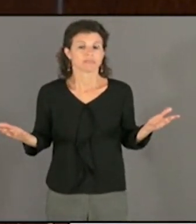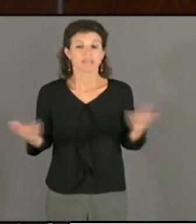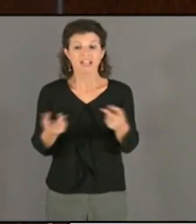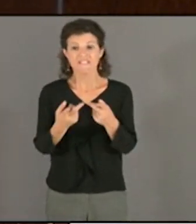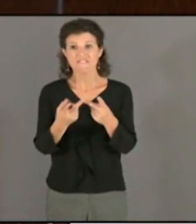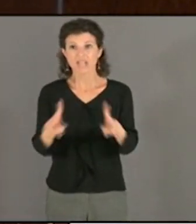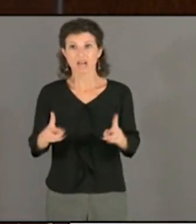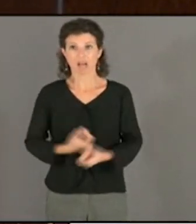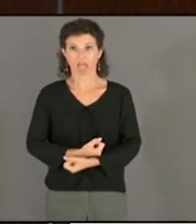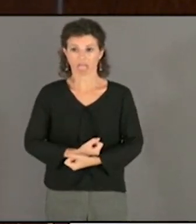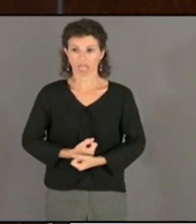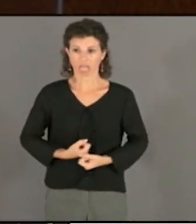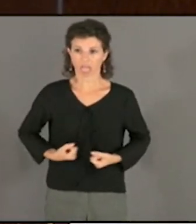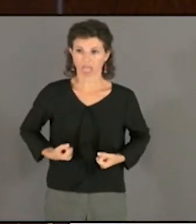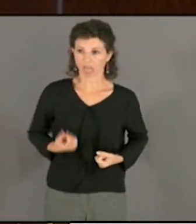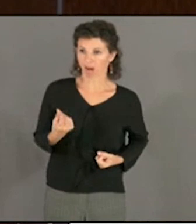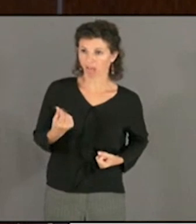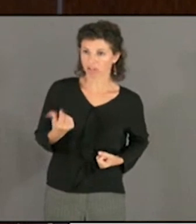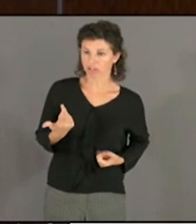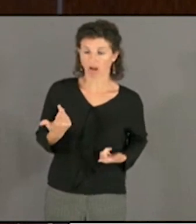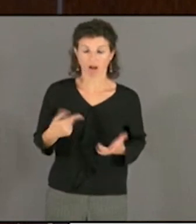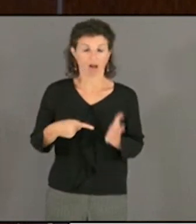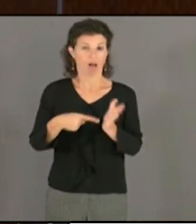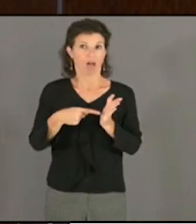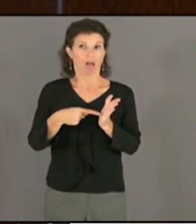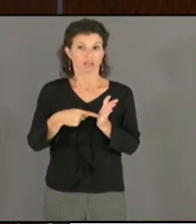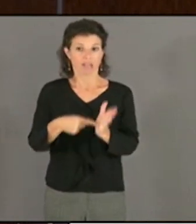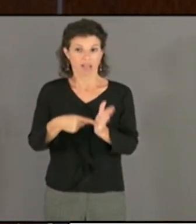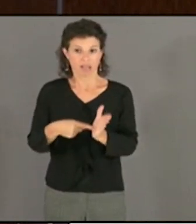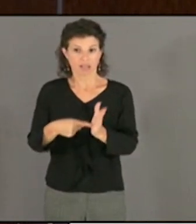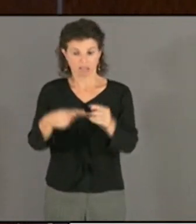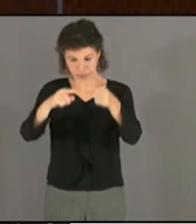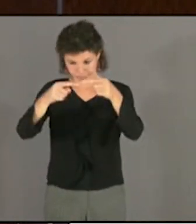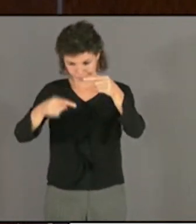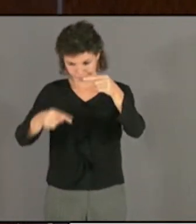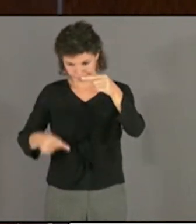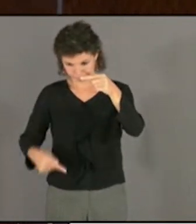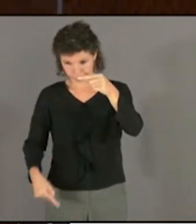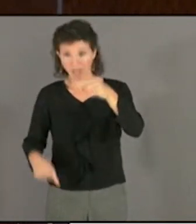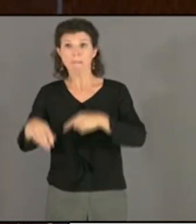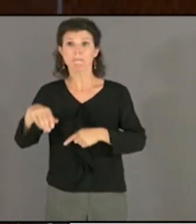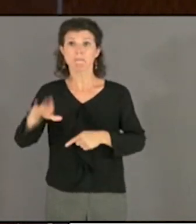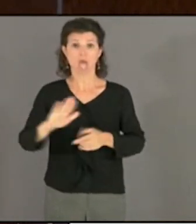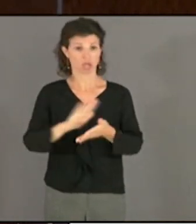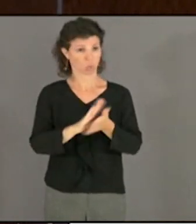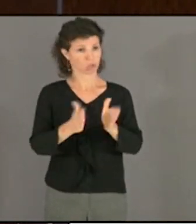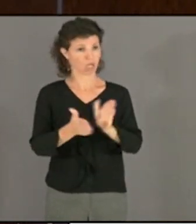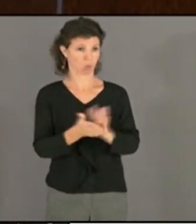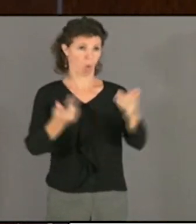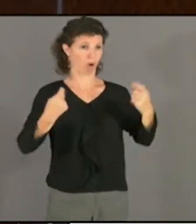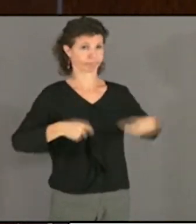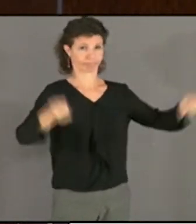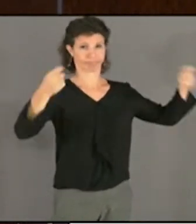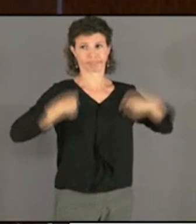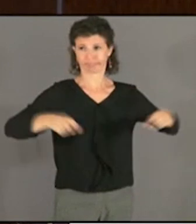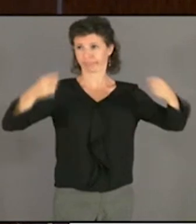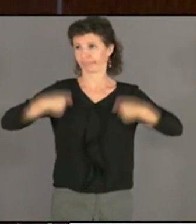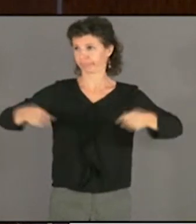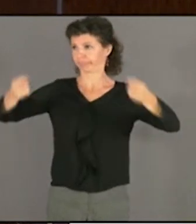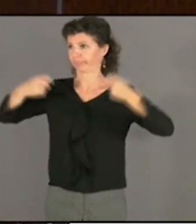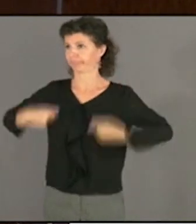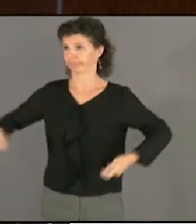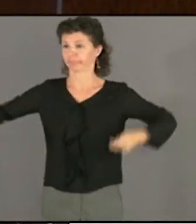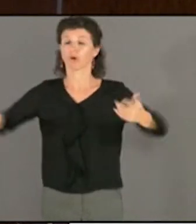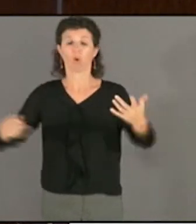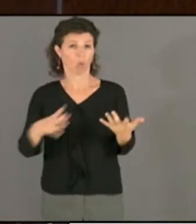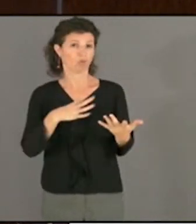paiement, surendettée, mais l'argent coule à flot dans la nébuleuse associative. Il y a du très bon, il y a du bon, du moins bon, et il y a